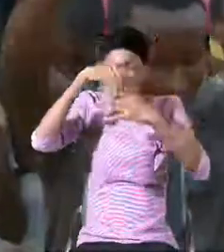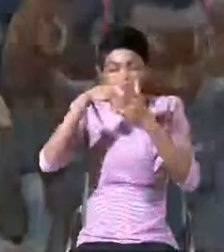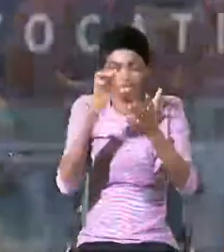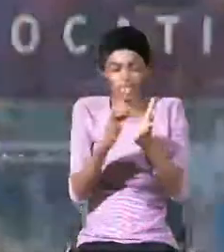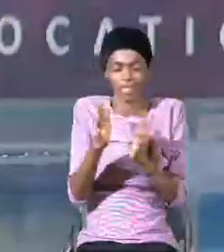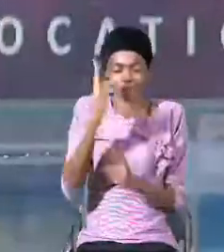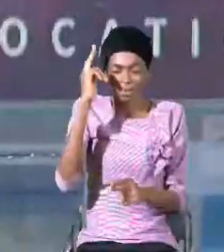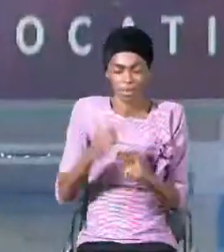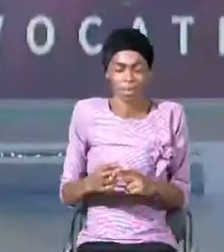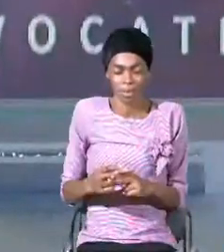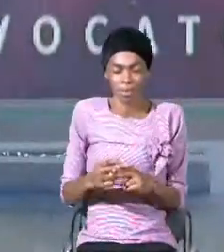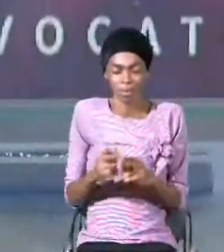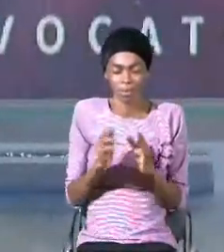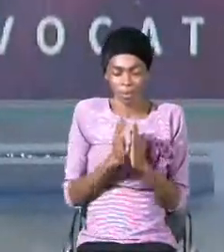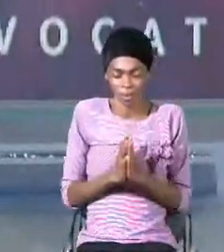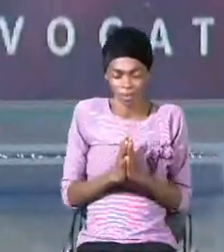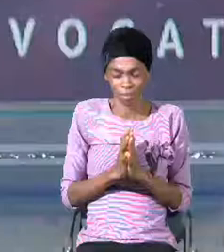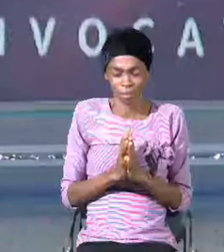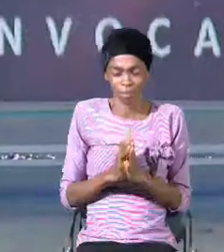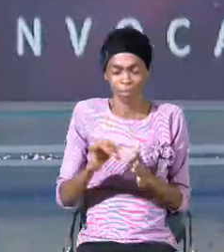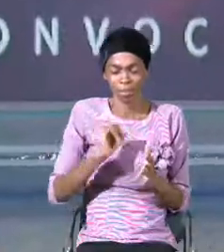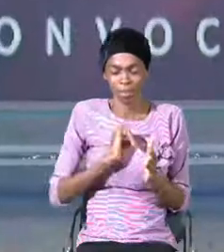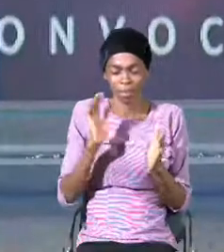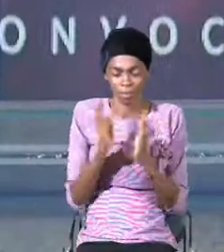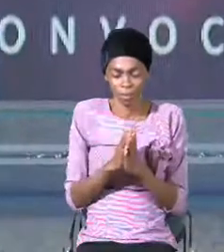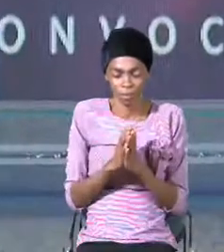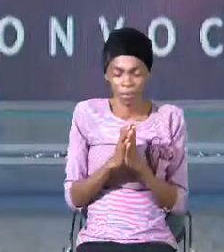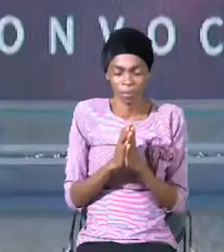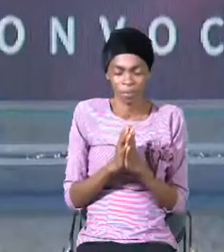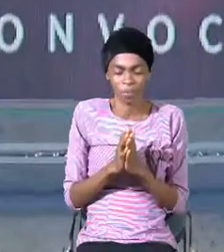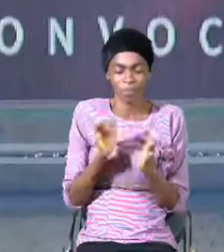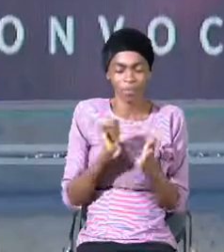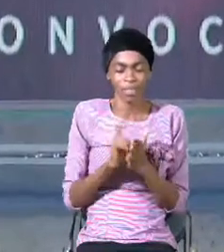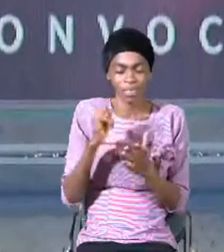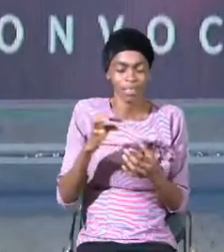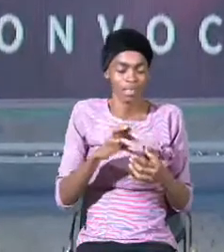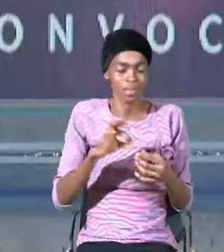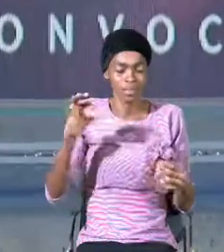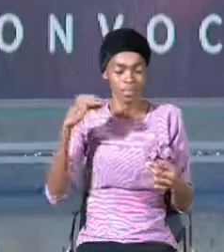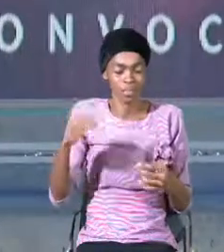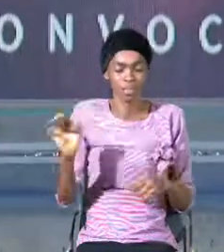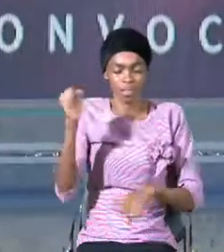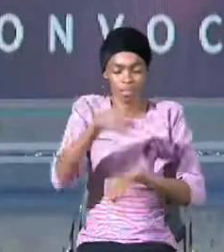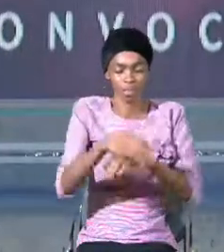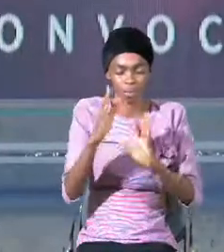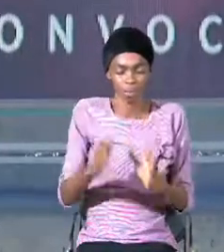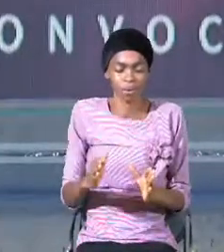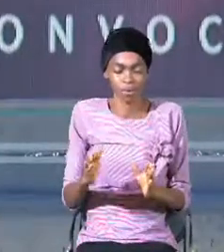Père, au nom de Jésus, je prie que l'esprit des